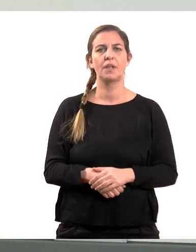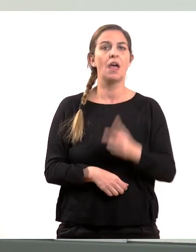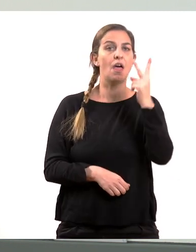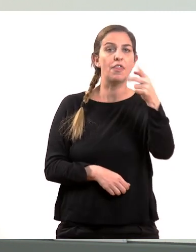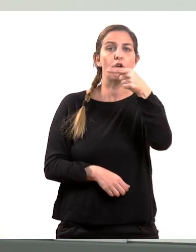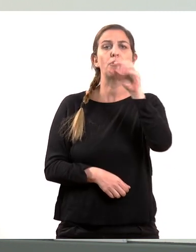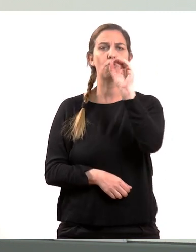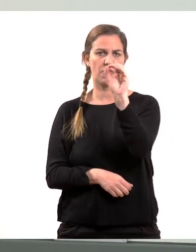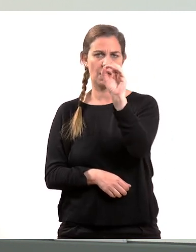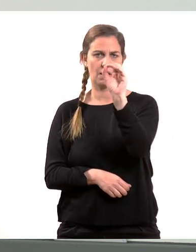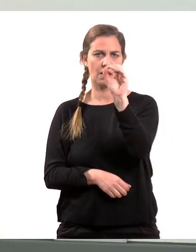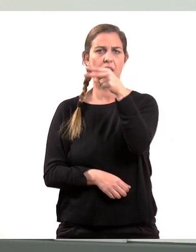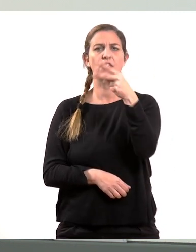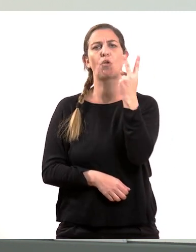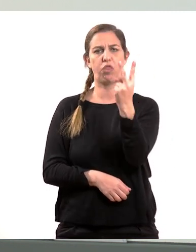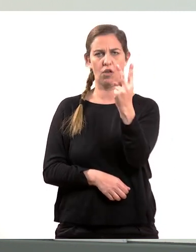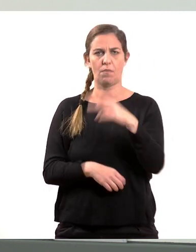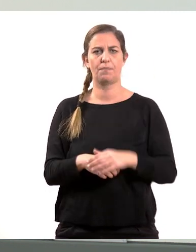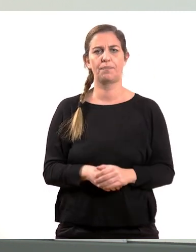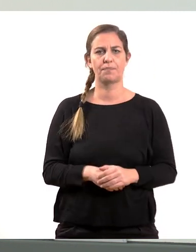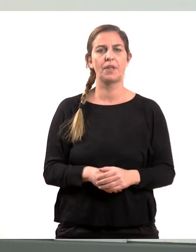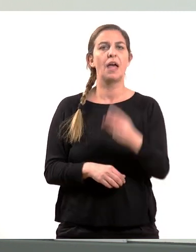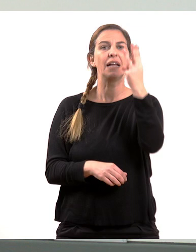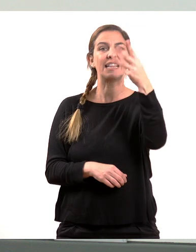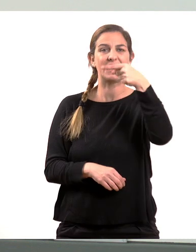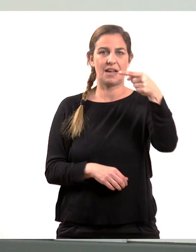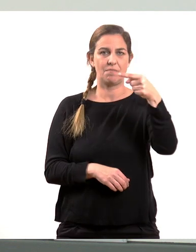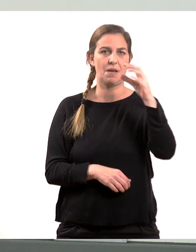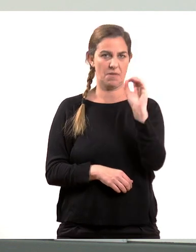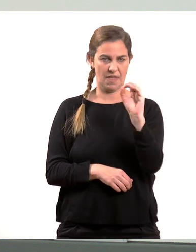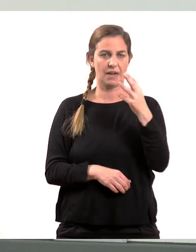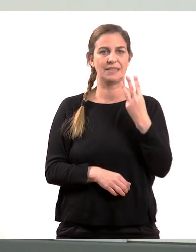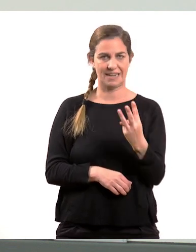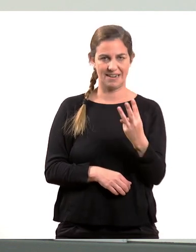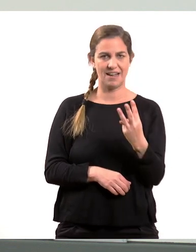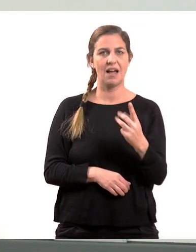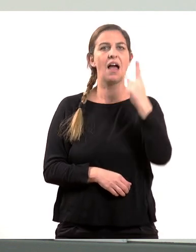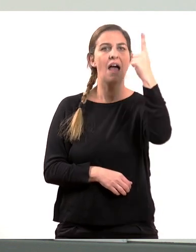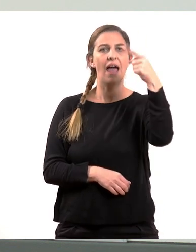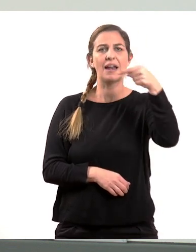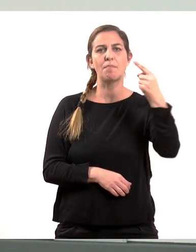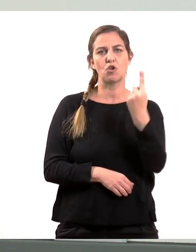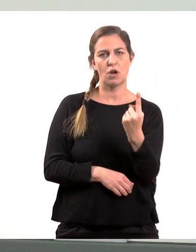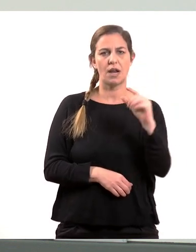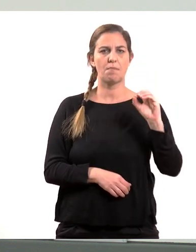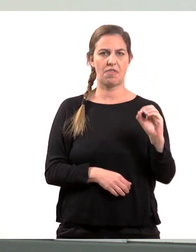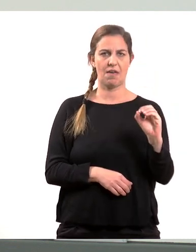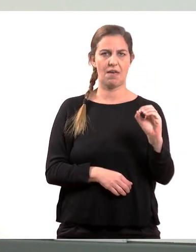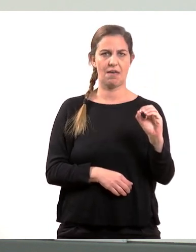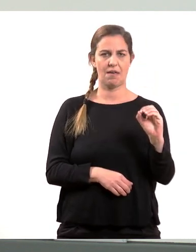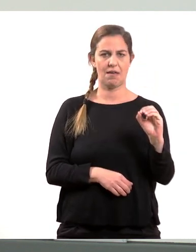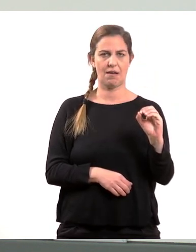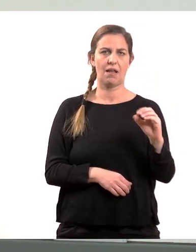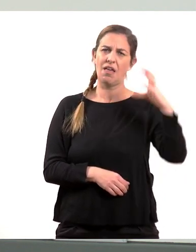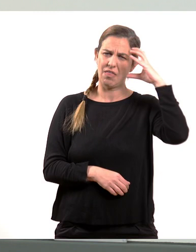0 από 2. 2. 0 από 3. 3. 1 από 1. 0. Το